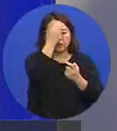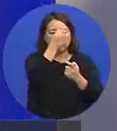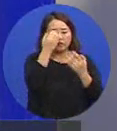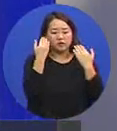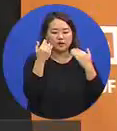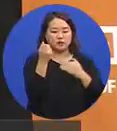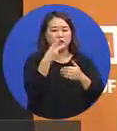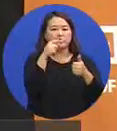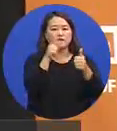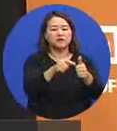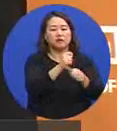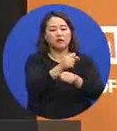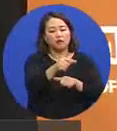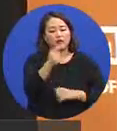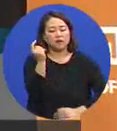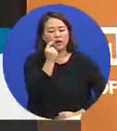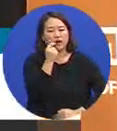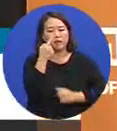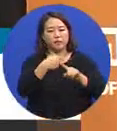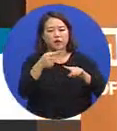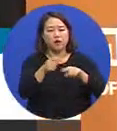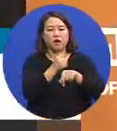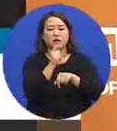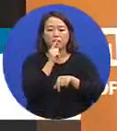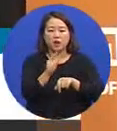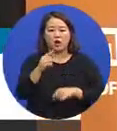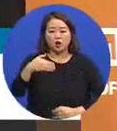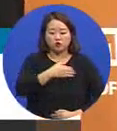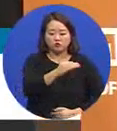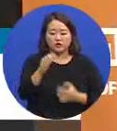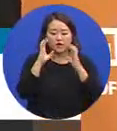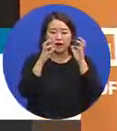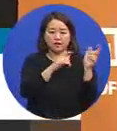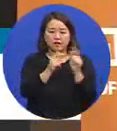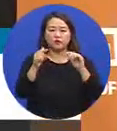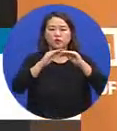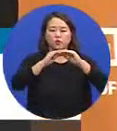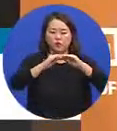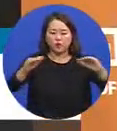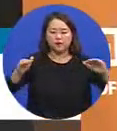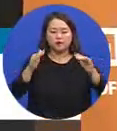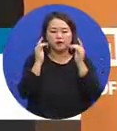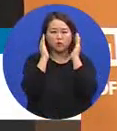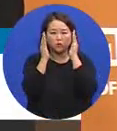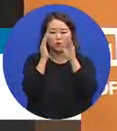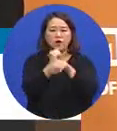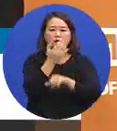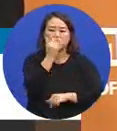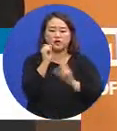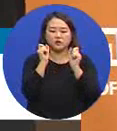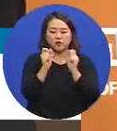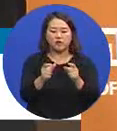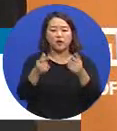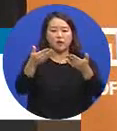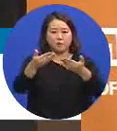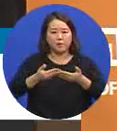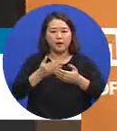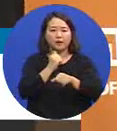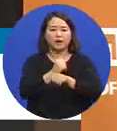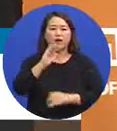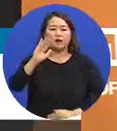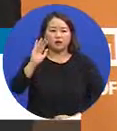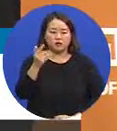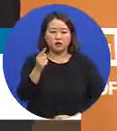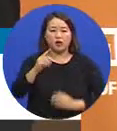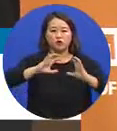밝혔습니다. 우리 아이들은 균등하게 교육받을 기회를 제공받아야 하고 국가 권력은 교육에서 결과의 평등에도